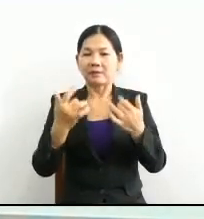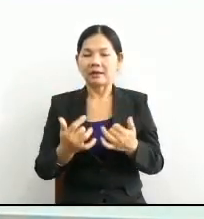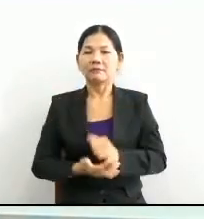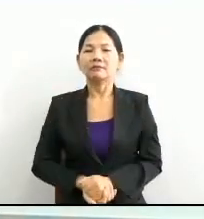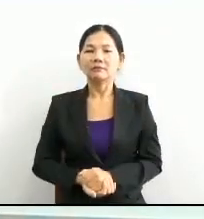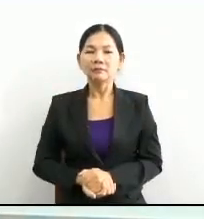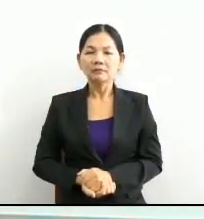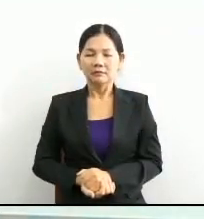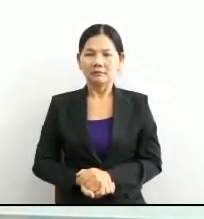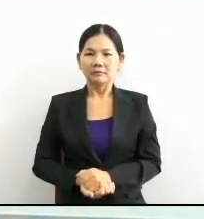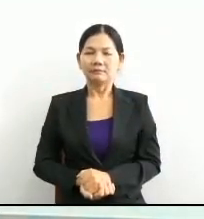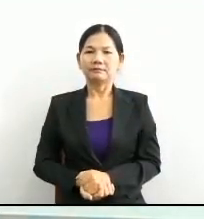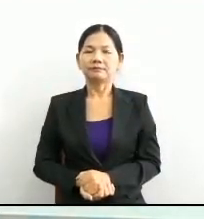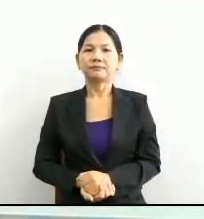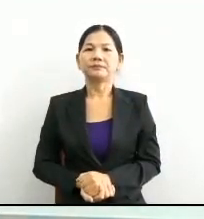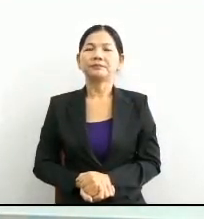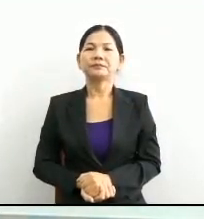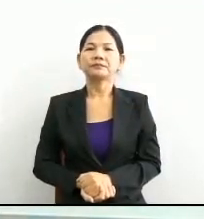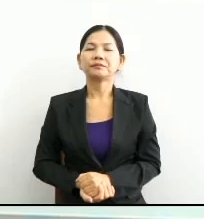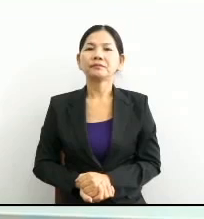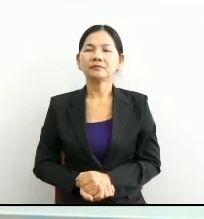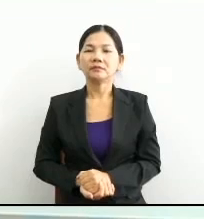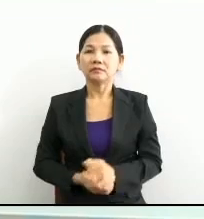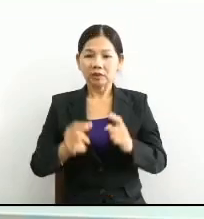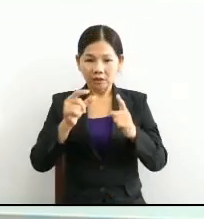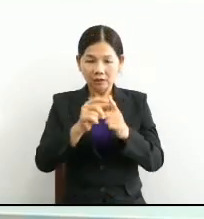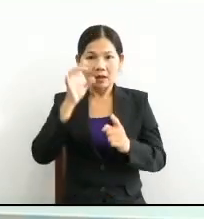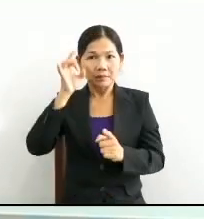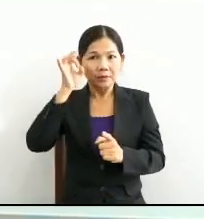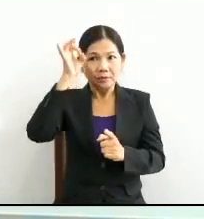khu đó mình vừa bị mặt đòn